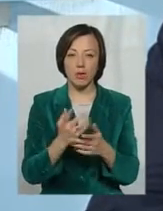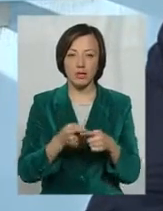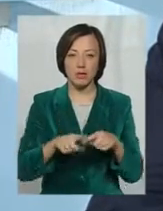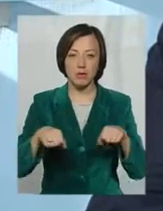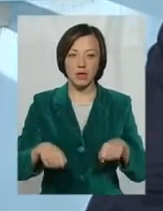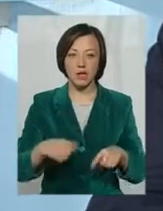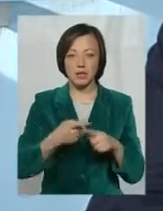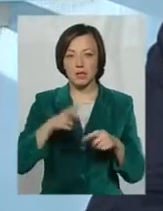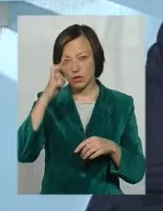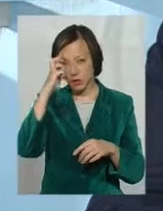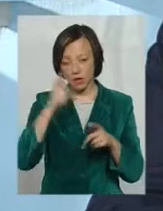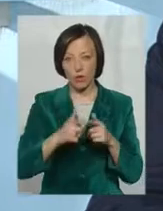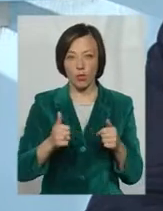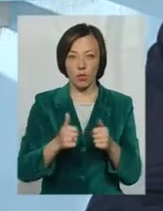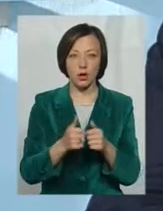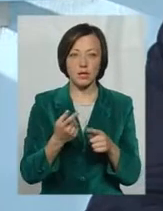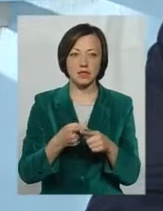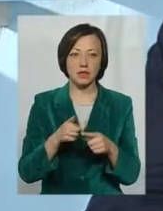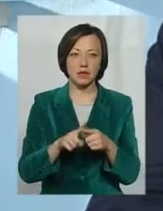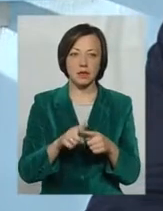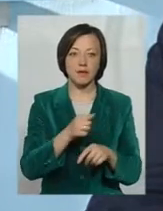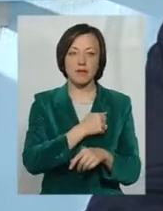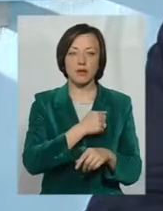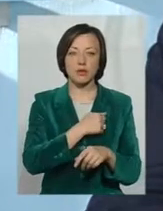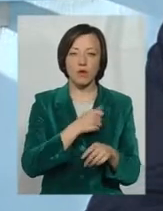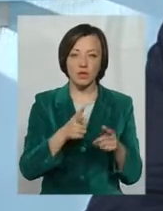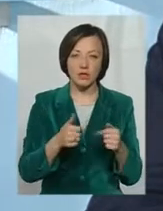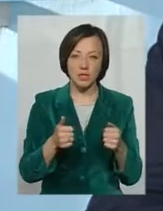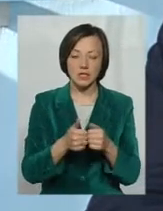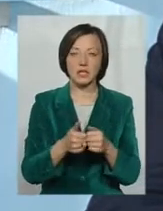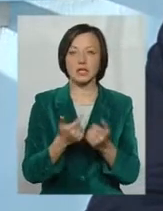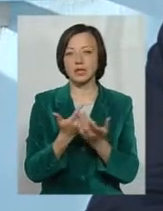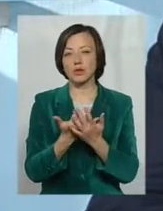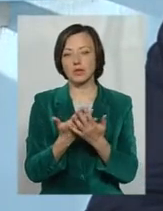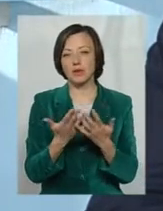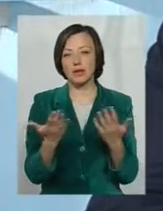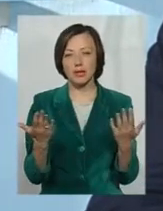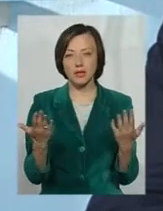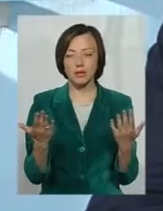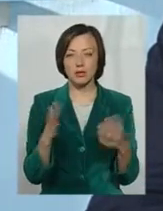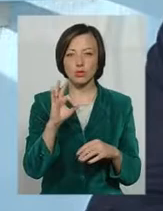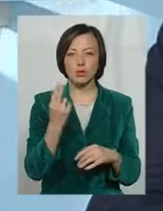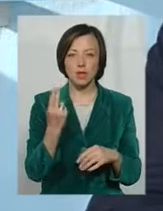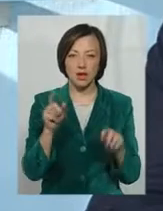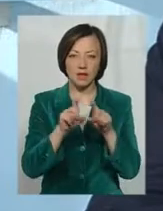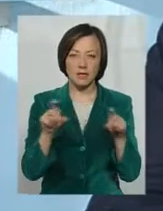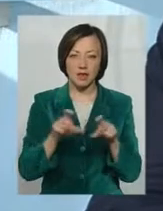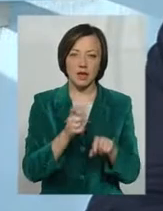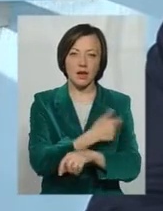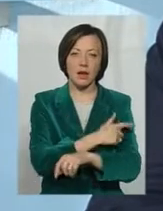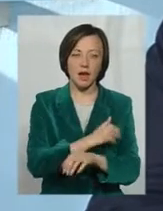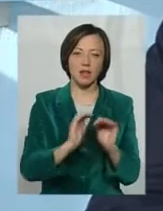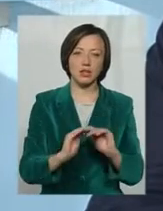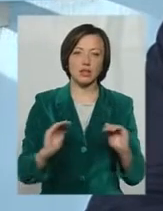Тобто це державні органи, це військові частини, різноманітні соціальні заклади, лікарні,